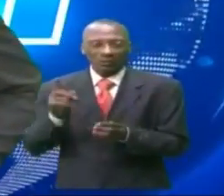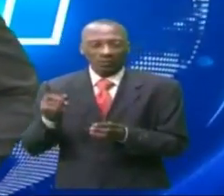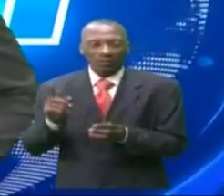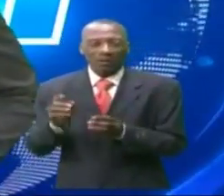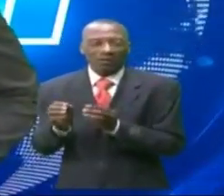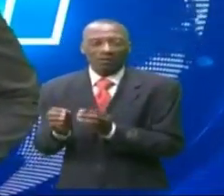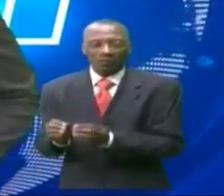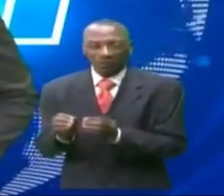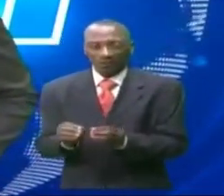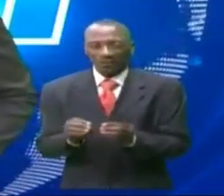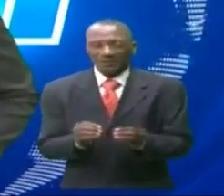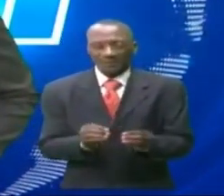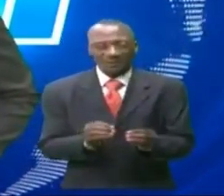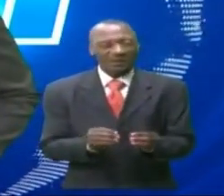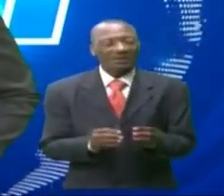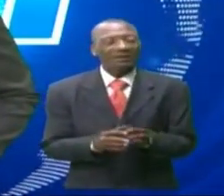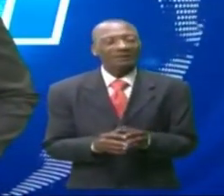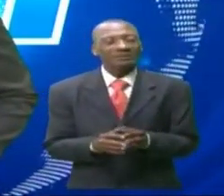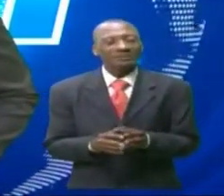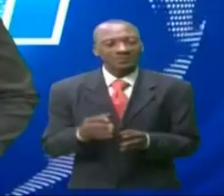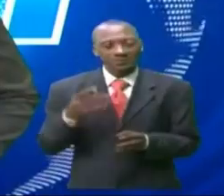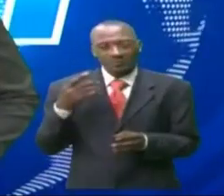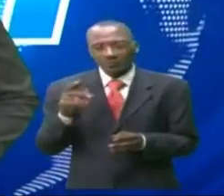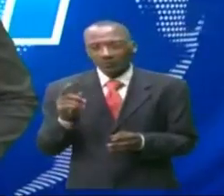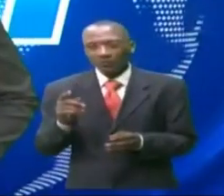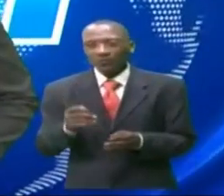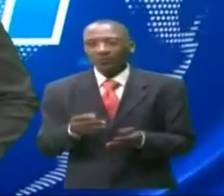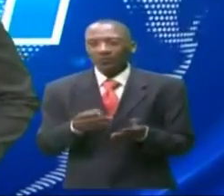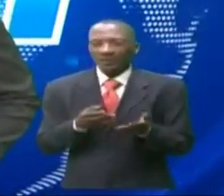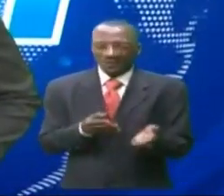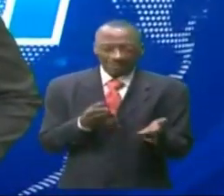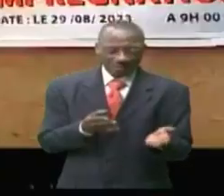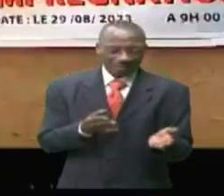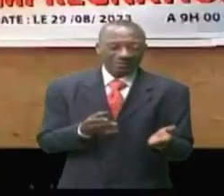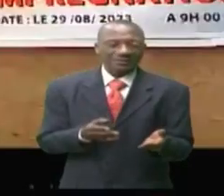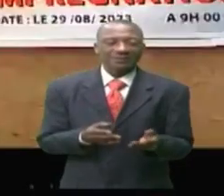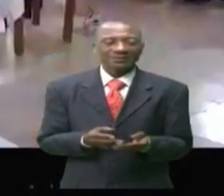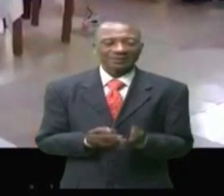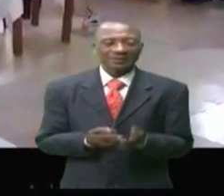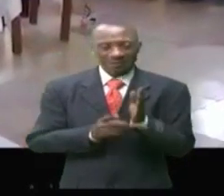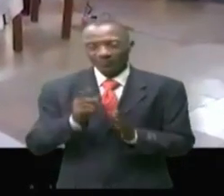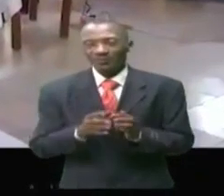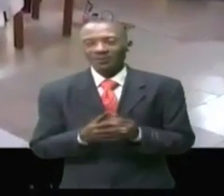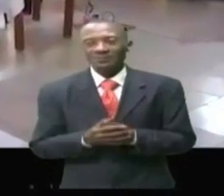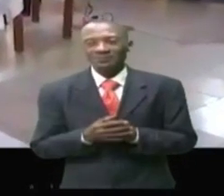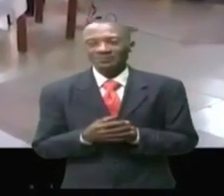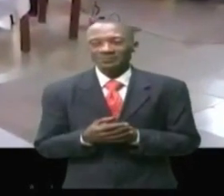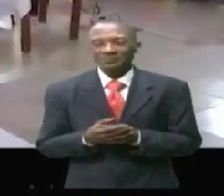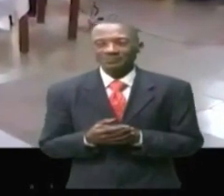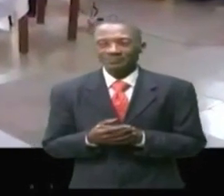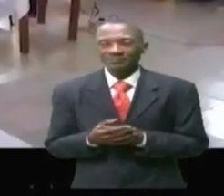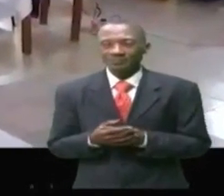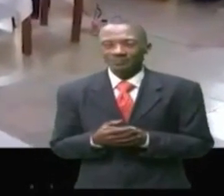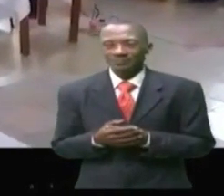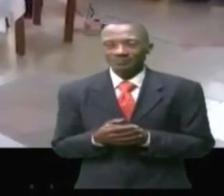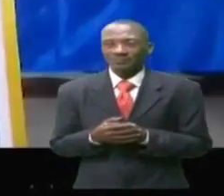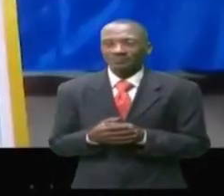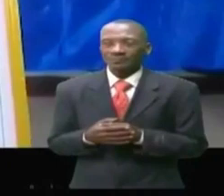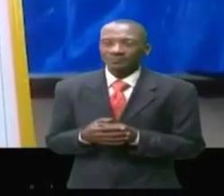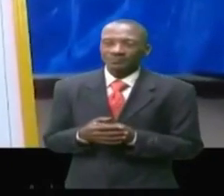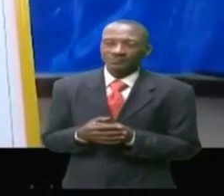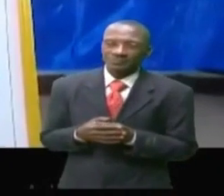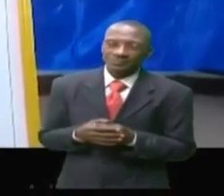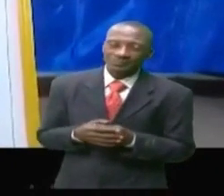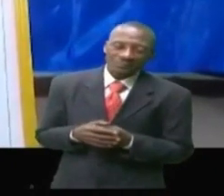d'appui au développement intégré de l'économie rurale. Keren Kakolongo. de la ministre de l'Agriculture, le